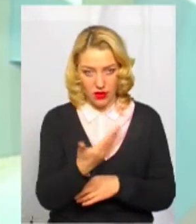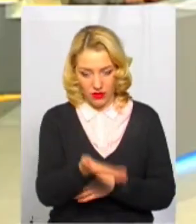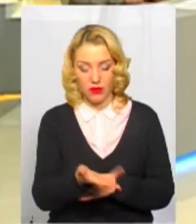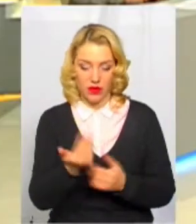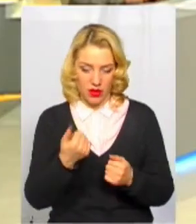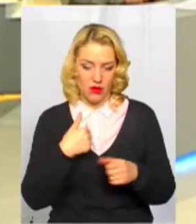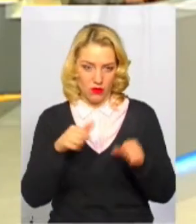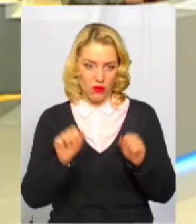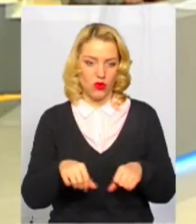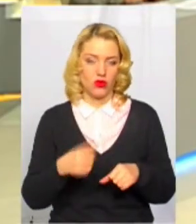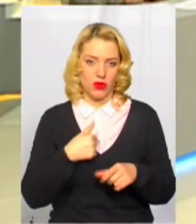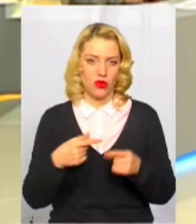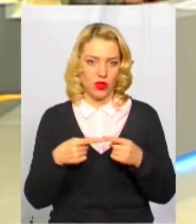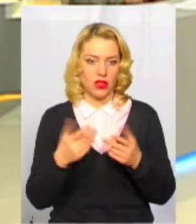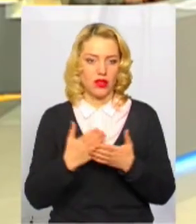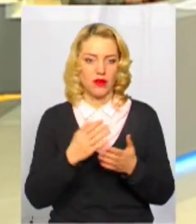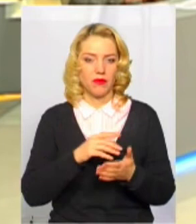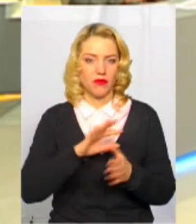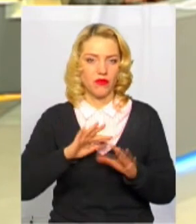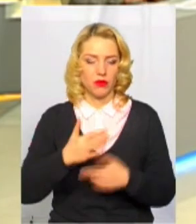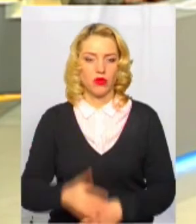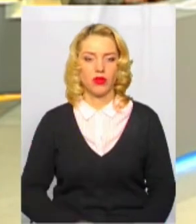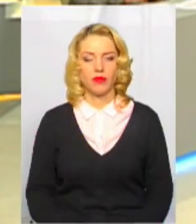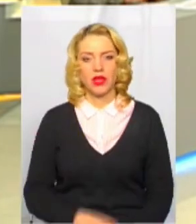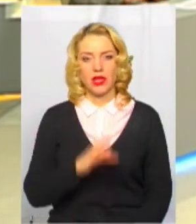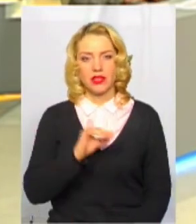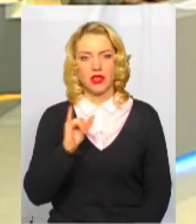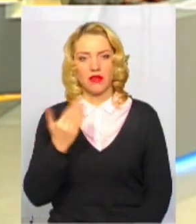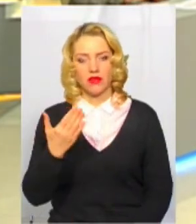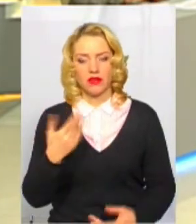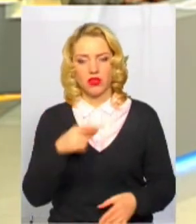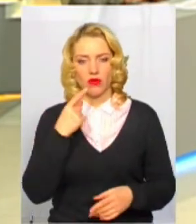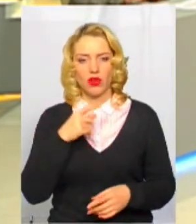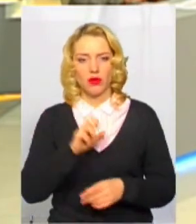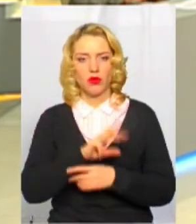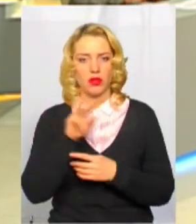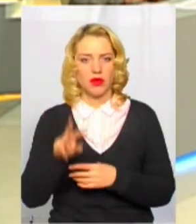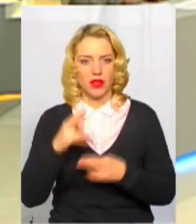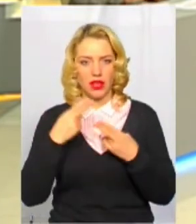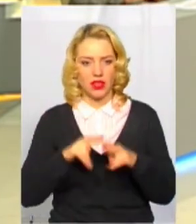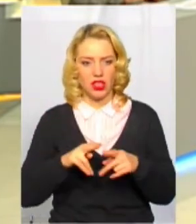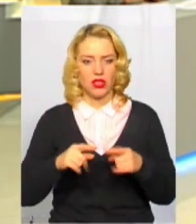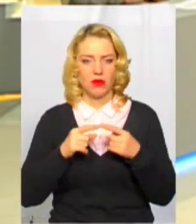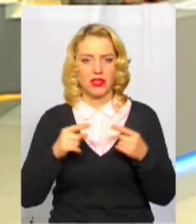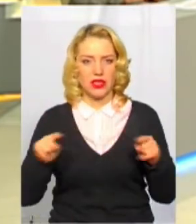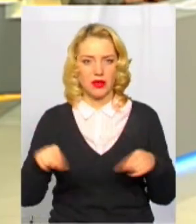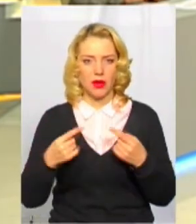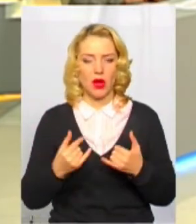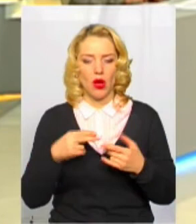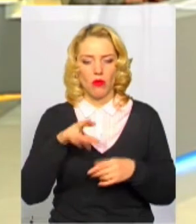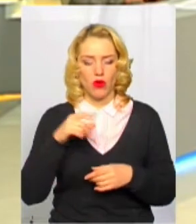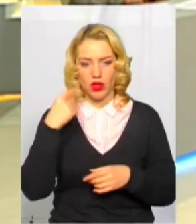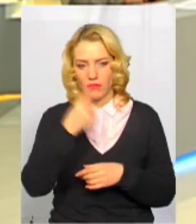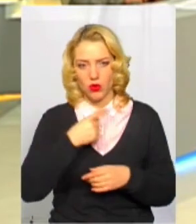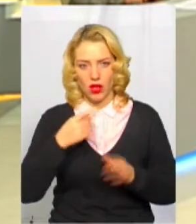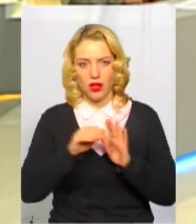Заходьте. Прошу, пані Ольга. Світлана Іванівна, ви вже зачепили питання забезпечення технічними засобами реабілітації по індивідуальній